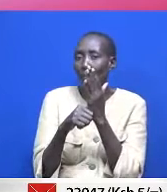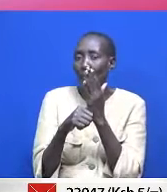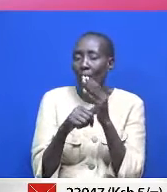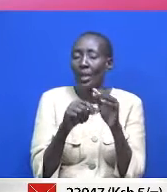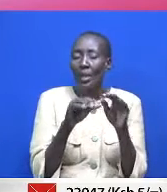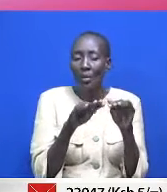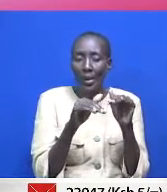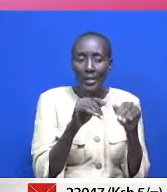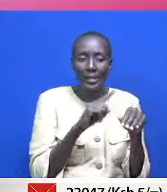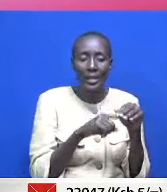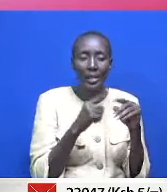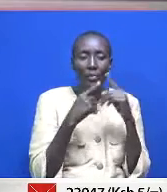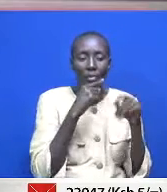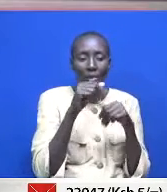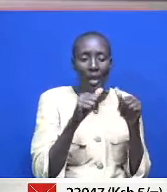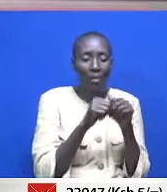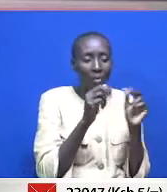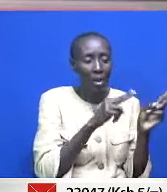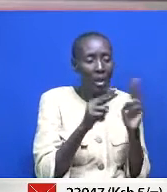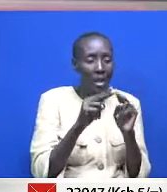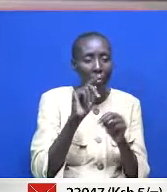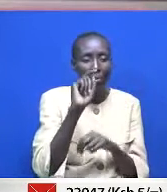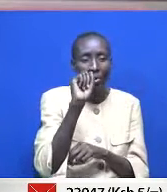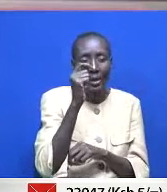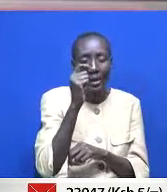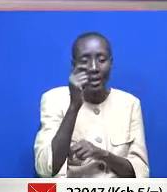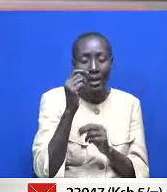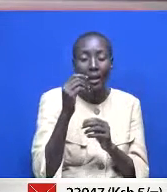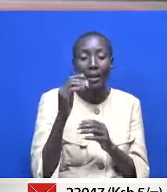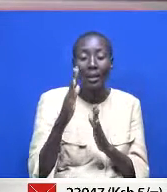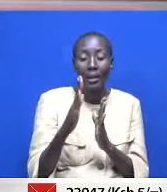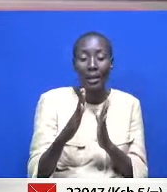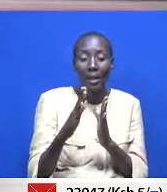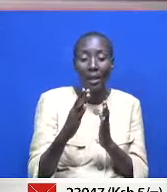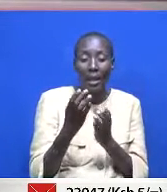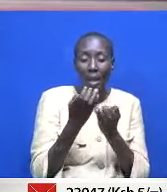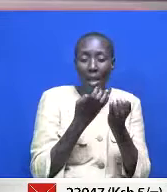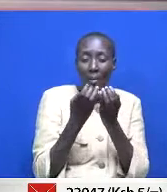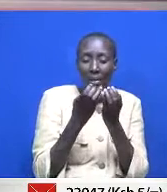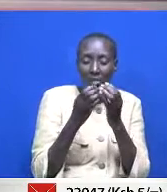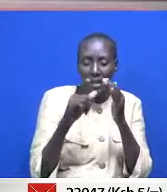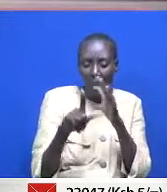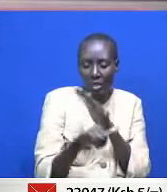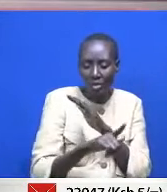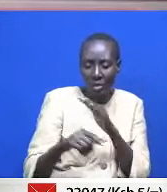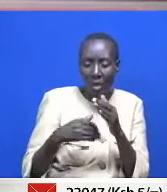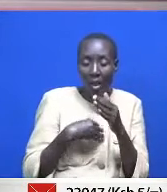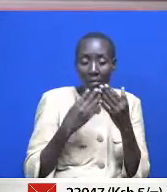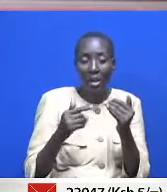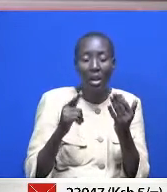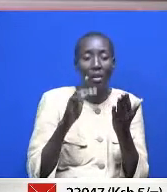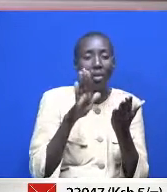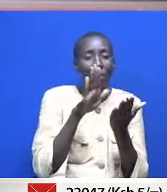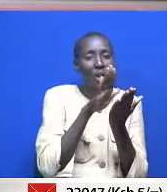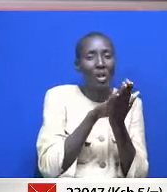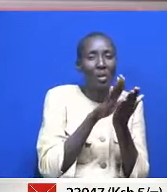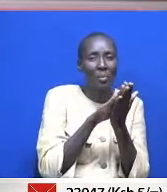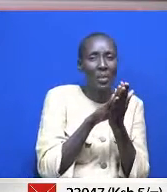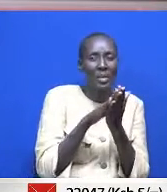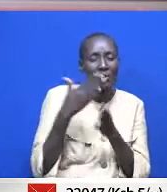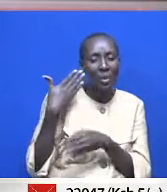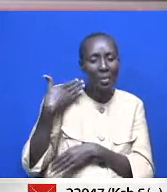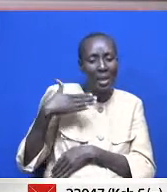tunapozungumzia swala la Mkenya tu wa kawaida ambaye ana biashara ndogo, sasa hivi mabenki hayapendi kufanya biashara na